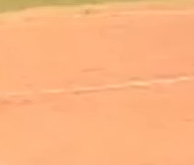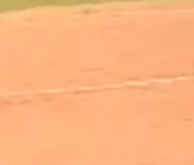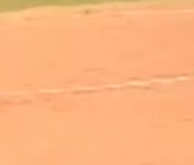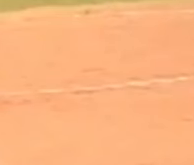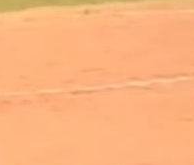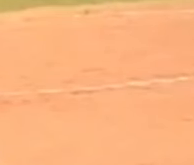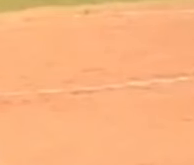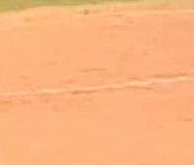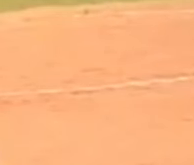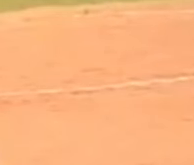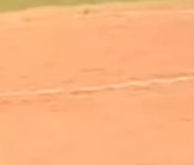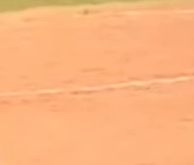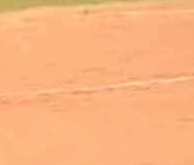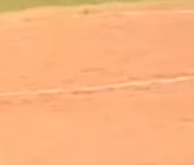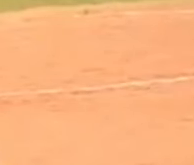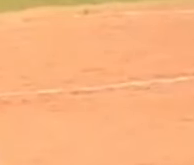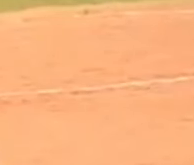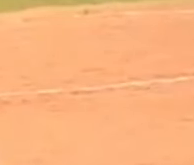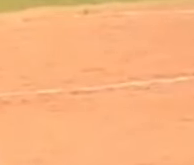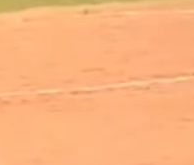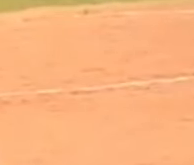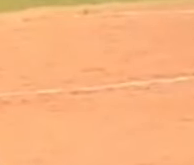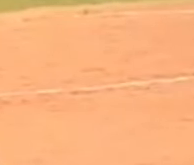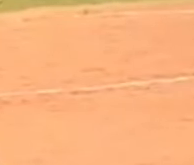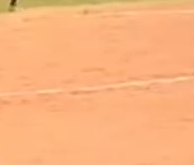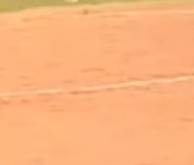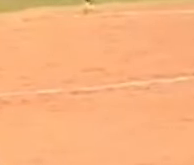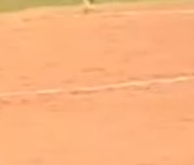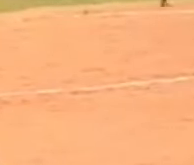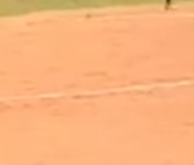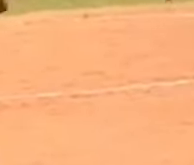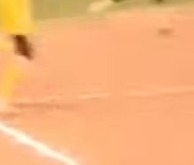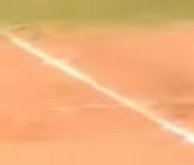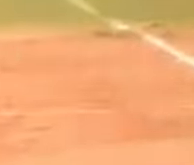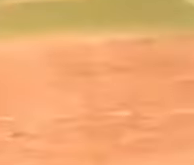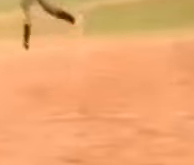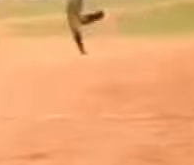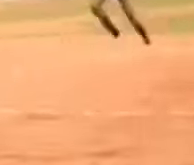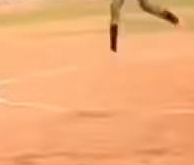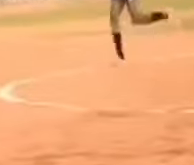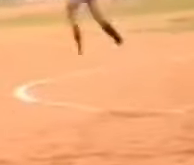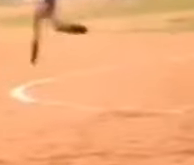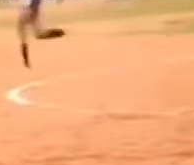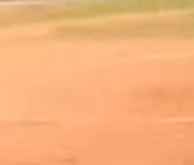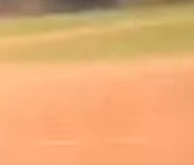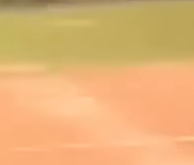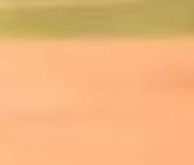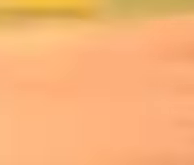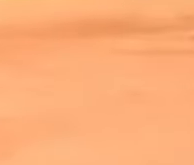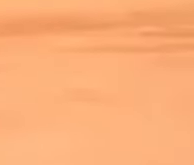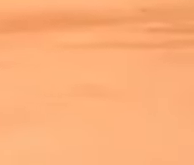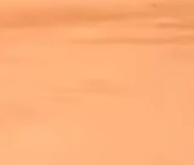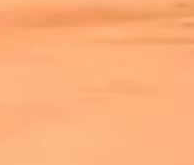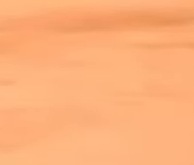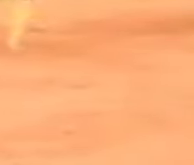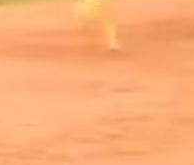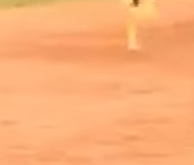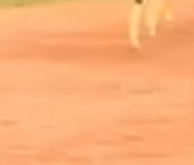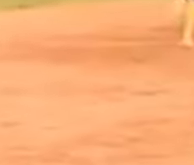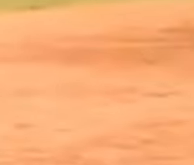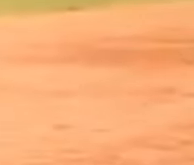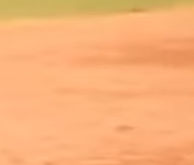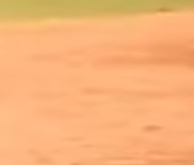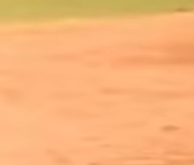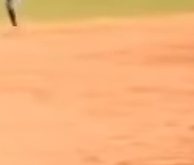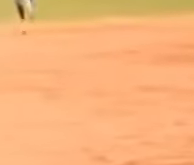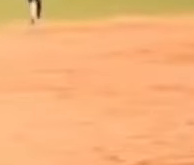ku emu. Kabula ekubye Buvuma ku ggoolo 2-1, Kkooki ne Gomba guwedde ku ggoolo emu ku emu. Ng'ogwamawagula ne